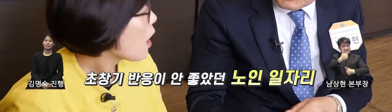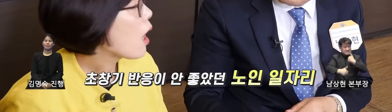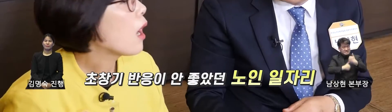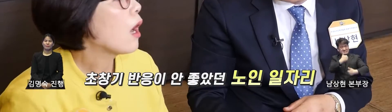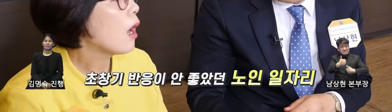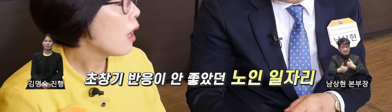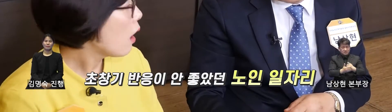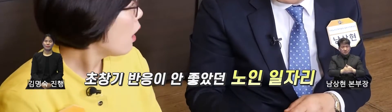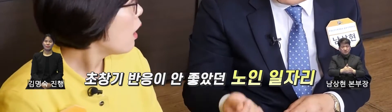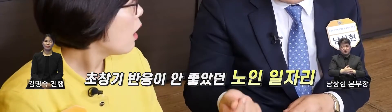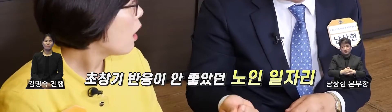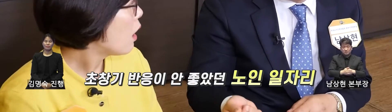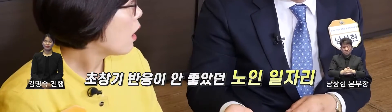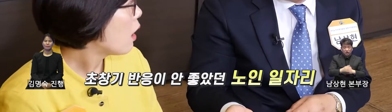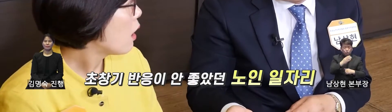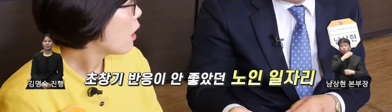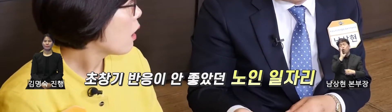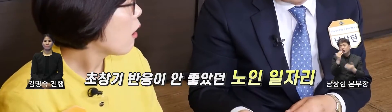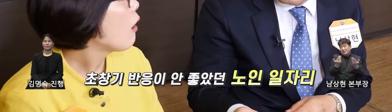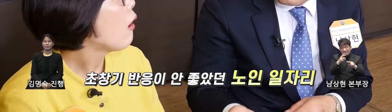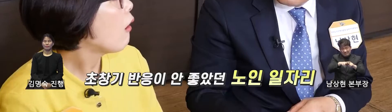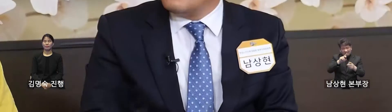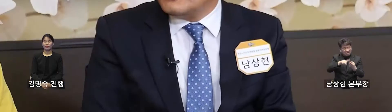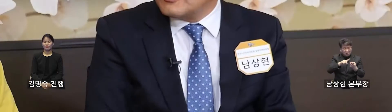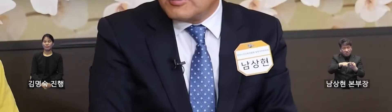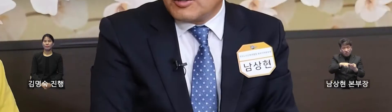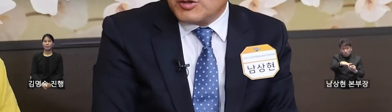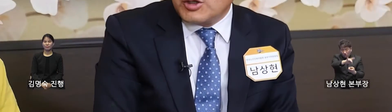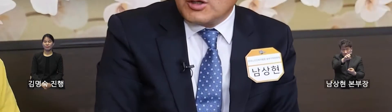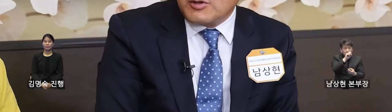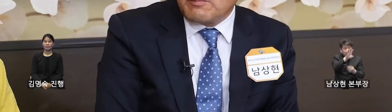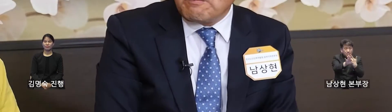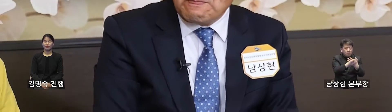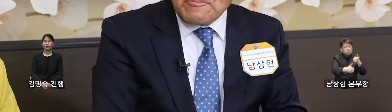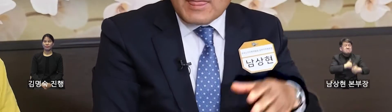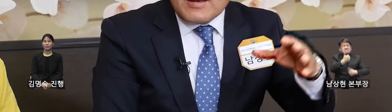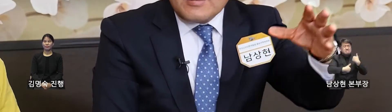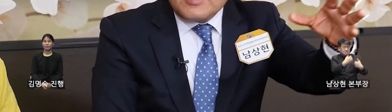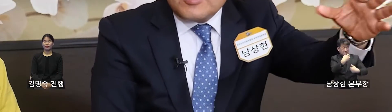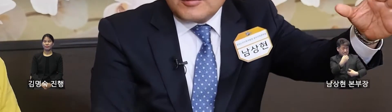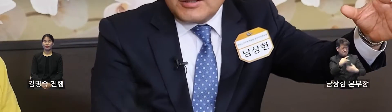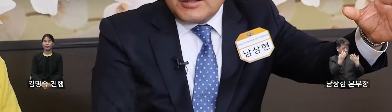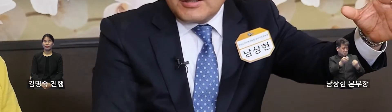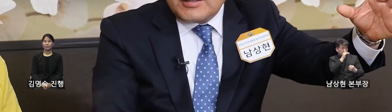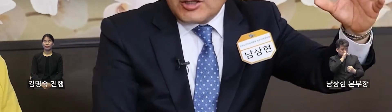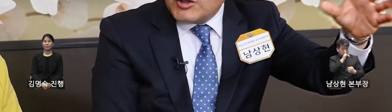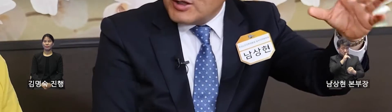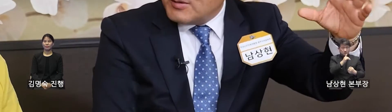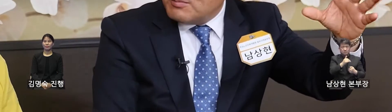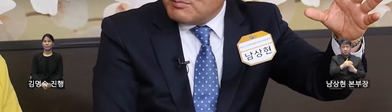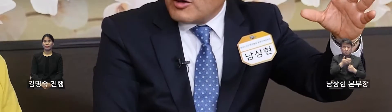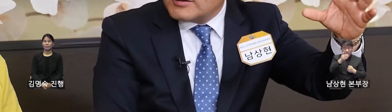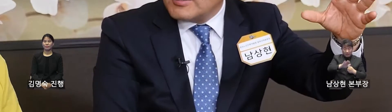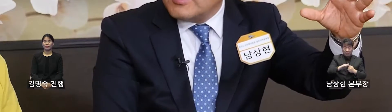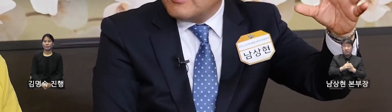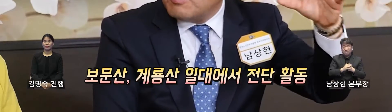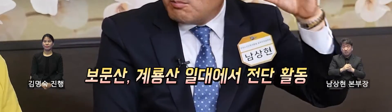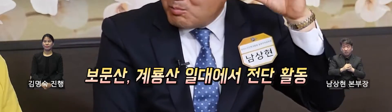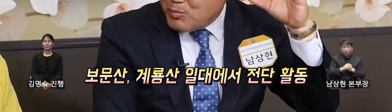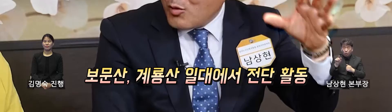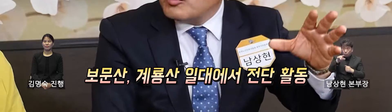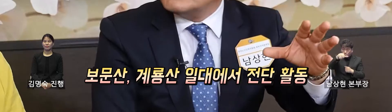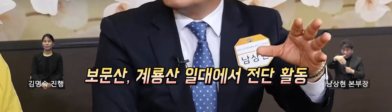화내시거든요. 처음에는 화냈어요. 노인 일자리라는 거예요. 그럼 어디 가서 나눠드렸냐면 우리 대전의